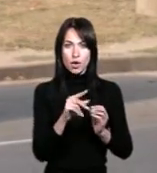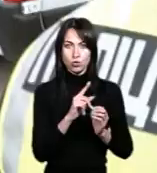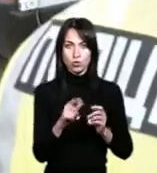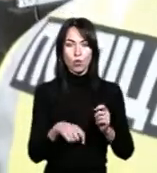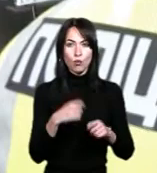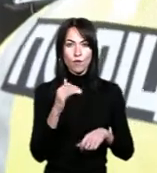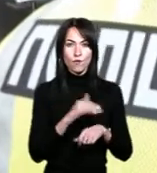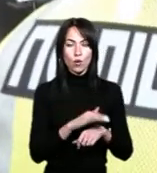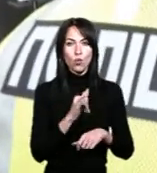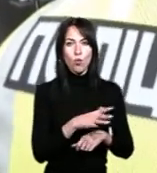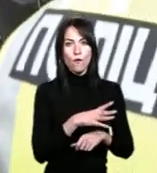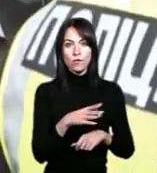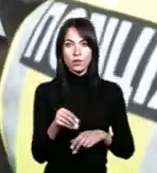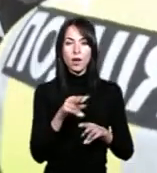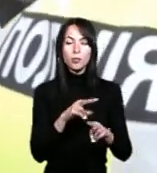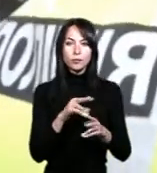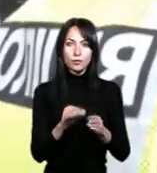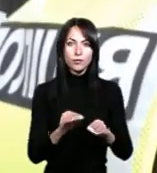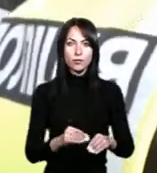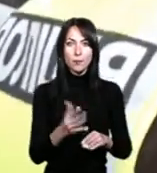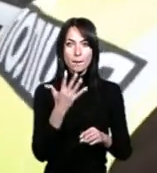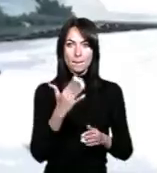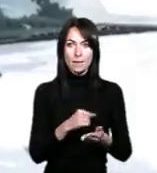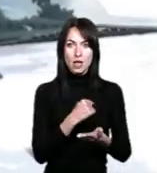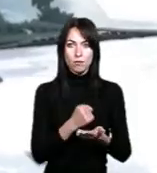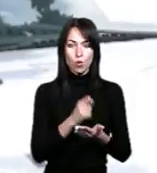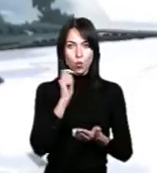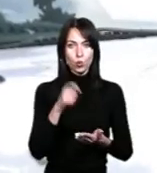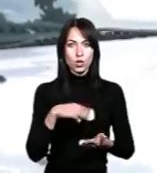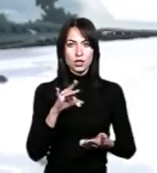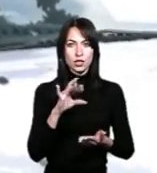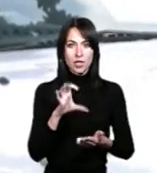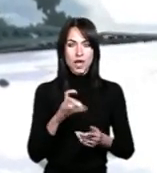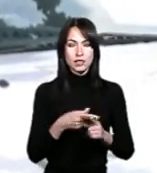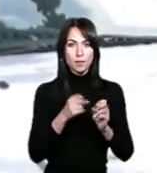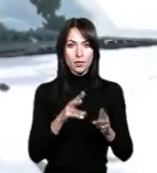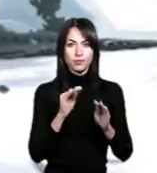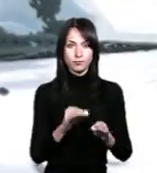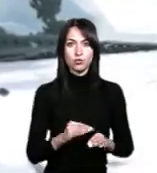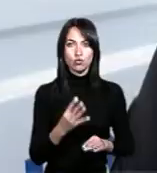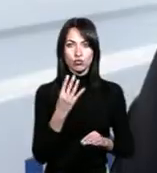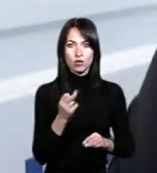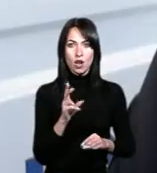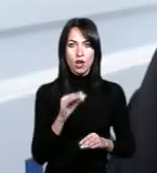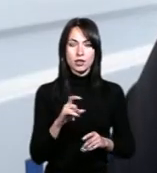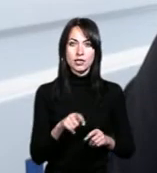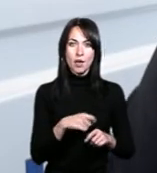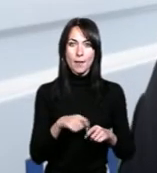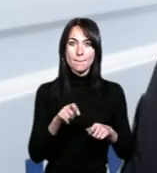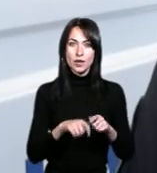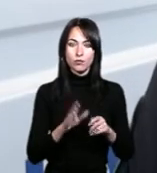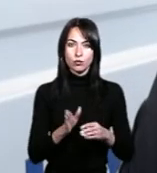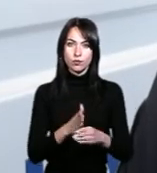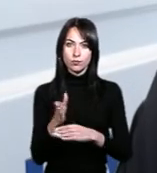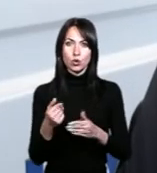Порушення виявили у всіх. Патрульні виписали 5 постанов. Укртрансбезпека склала 4 акти. З матеріалами перевірок звертатимуться